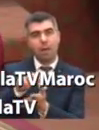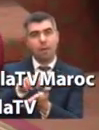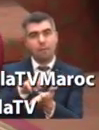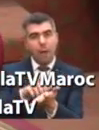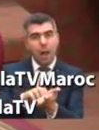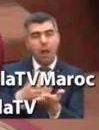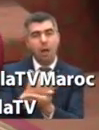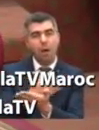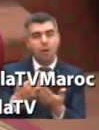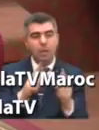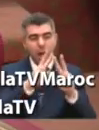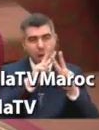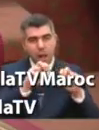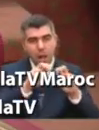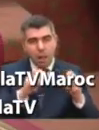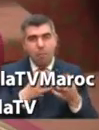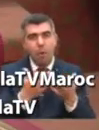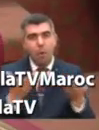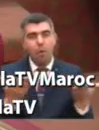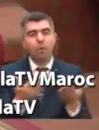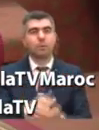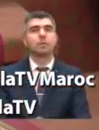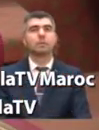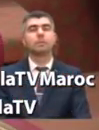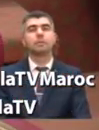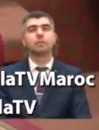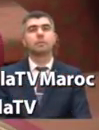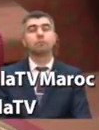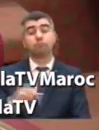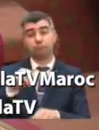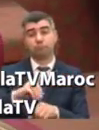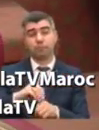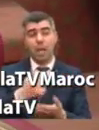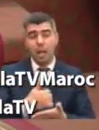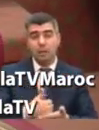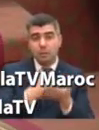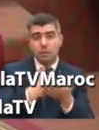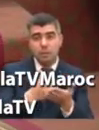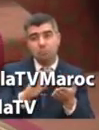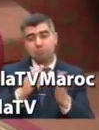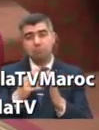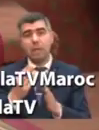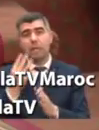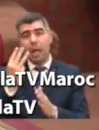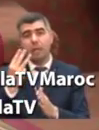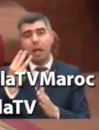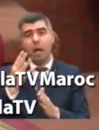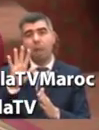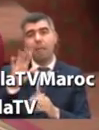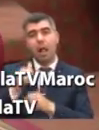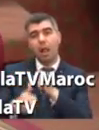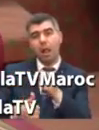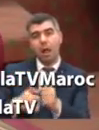ودعم البحث والتنمية. هي إعانات كتمتد بين 3 إلى 5 ديال السنوات.